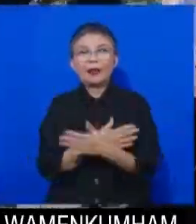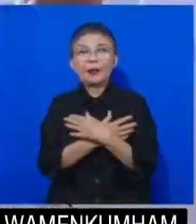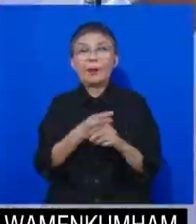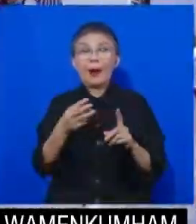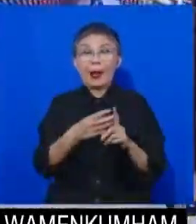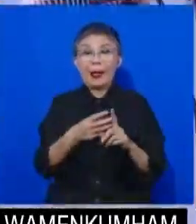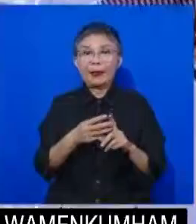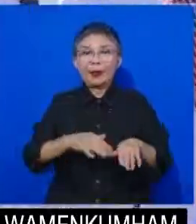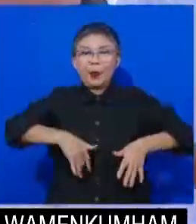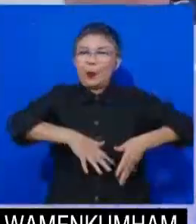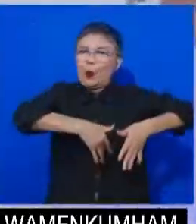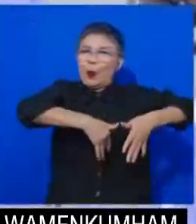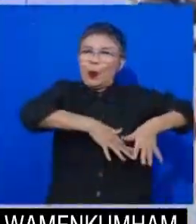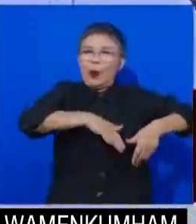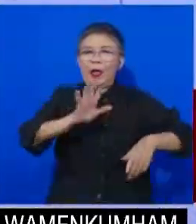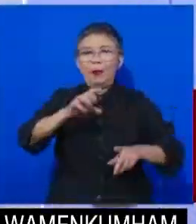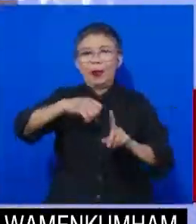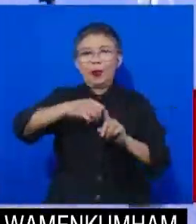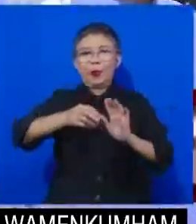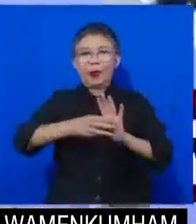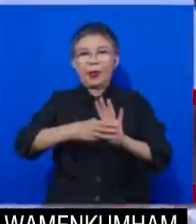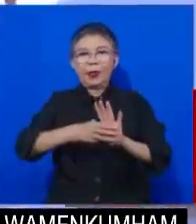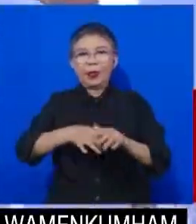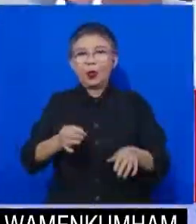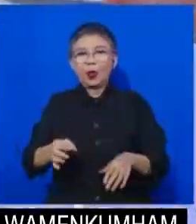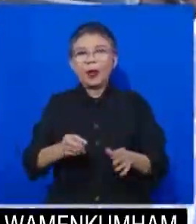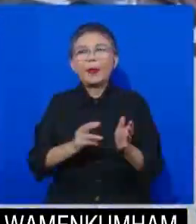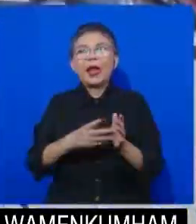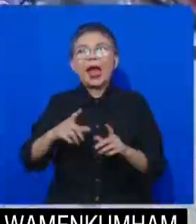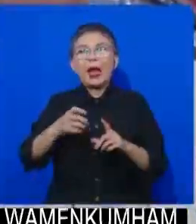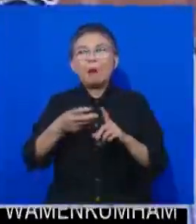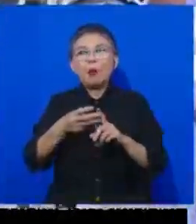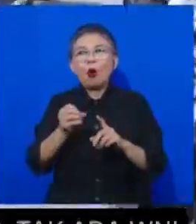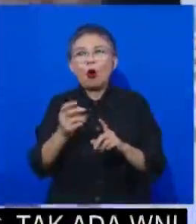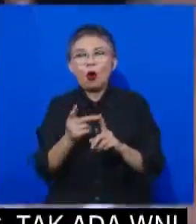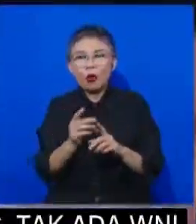Aceh, mengikuti pawai sejauh 5 km di Kota Melabu, Kamis pagi.